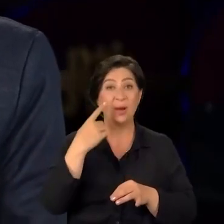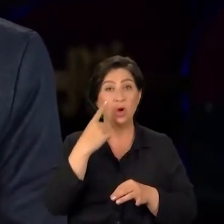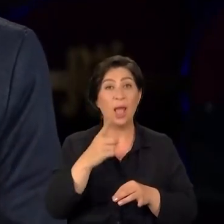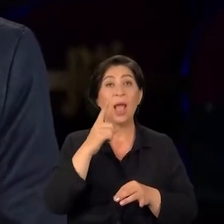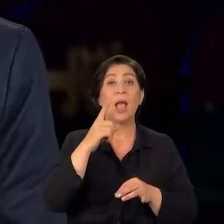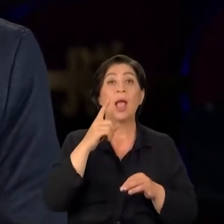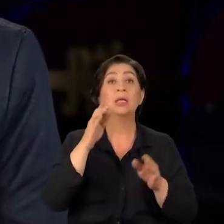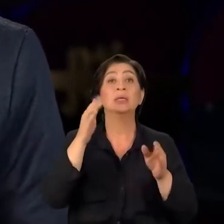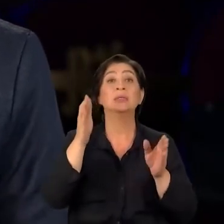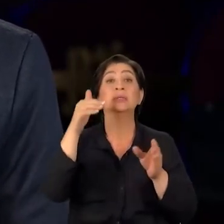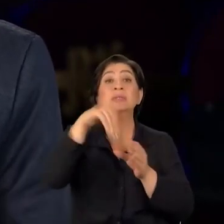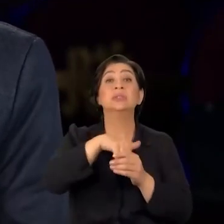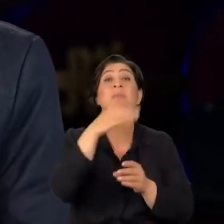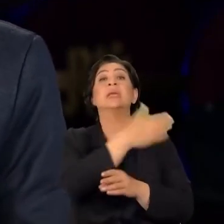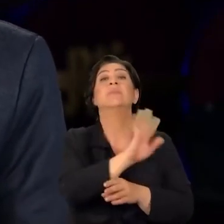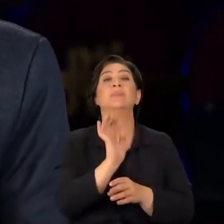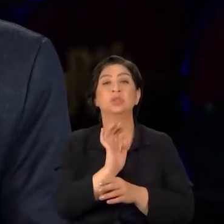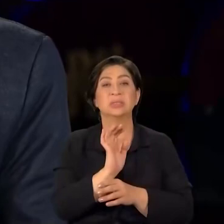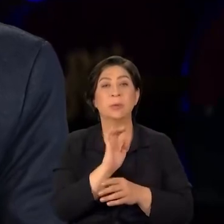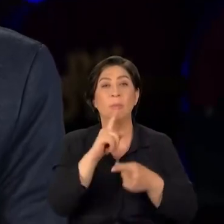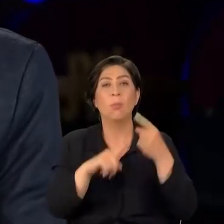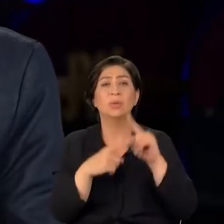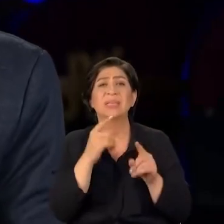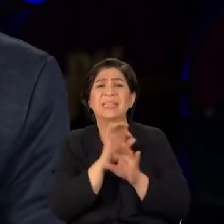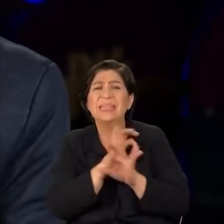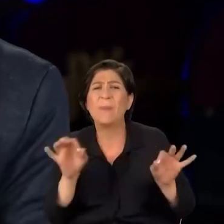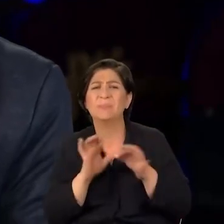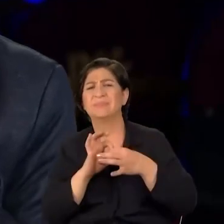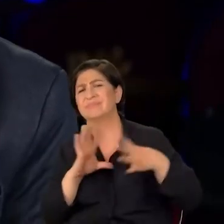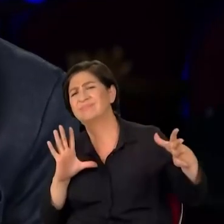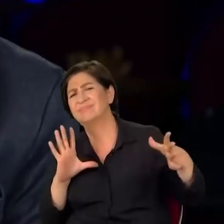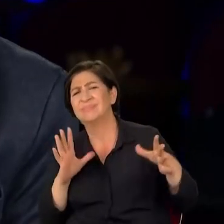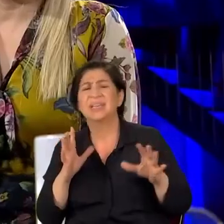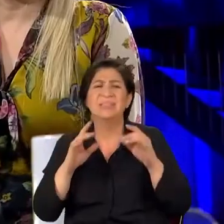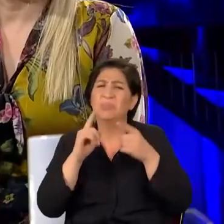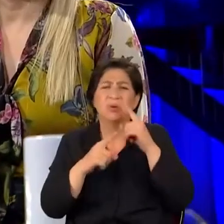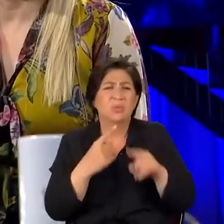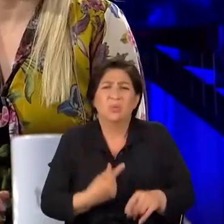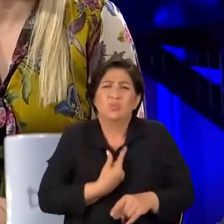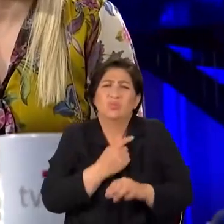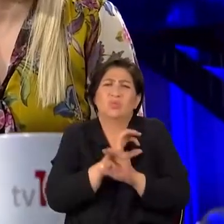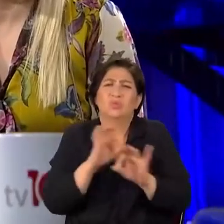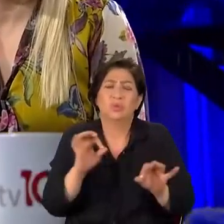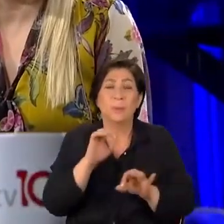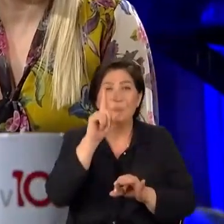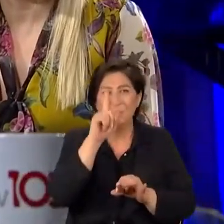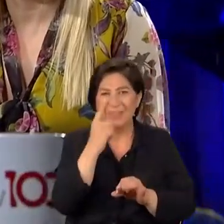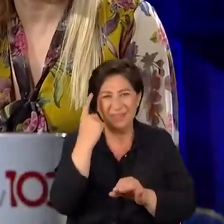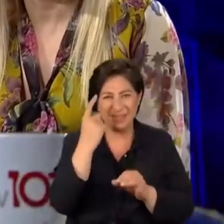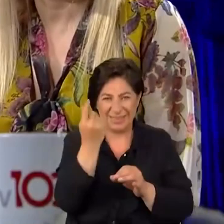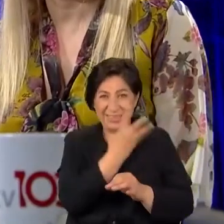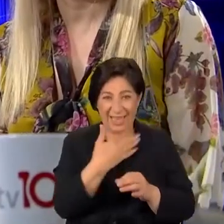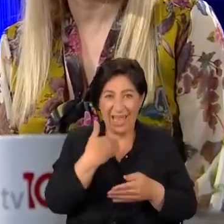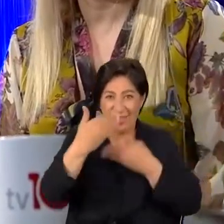de sandığa gitmemiş insanlar. Yani siyasete bir bakımda ilgisiz veya siyasetten umutsuz. Önce bir veri daha paylaşayım.